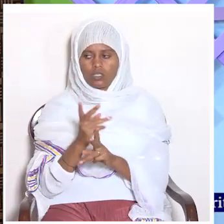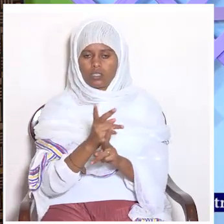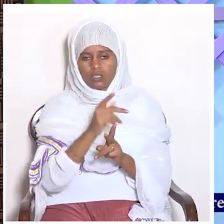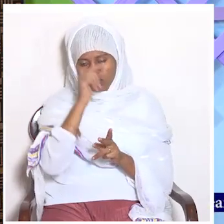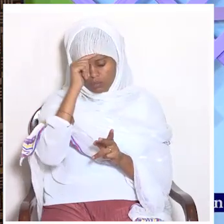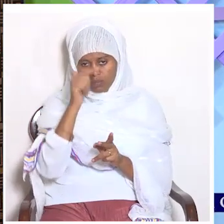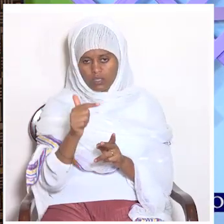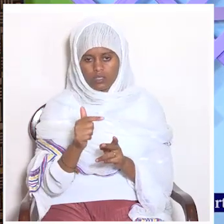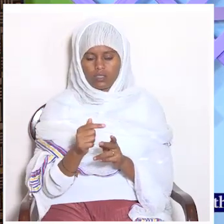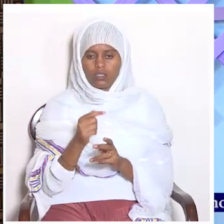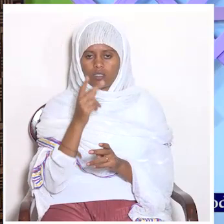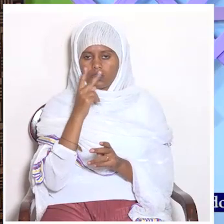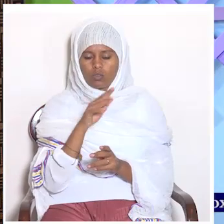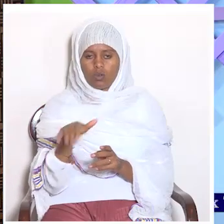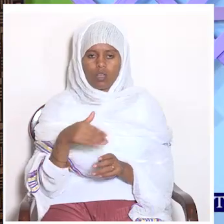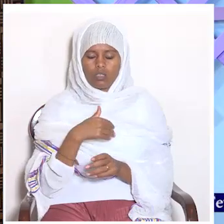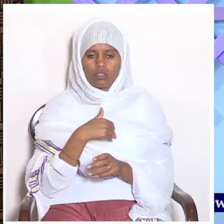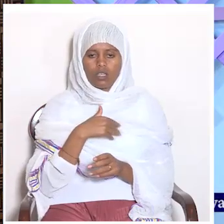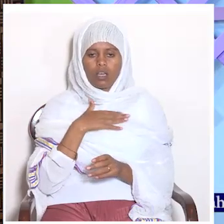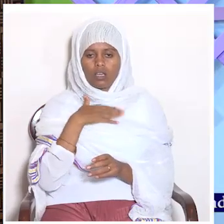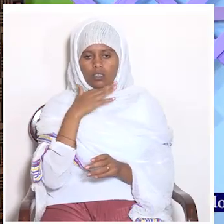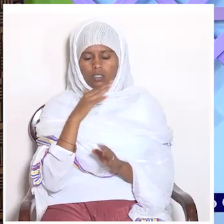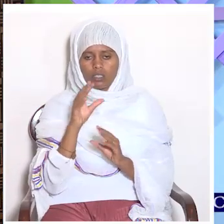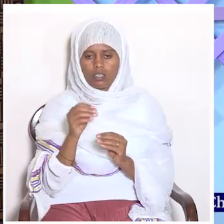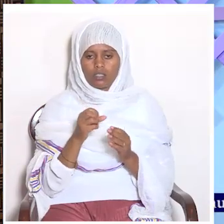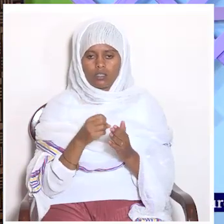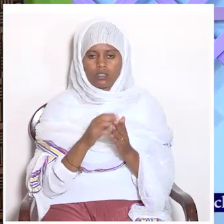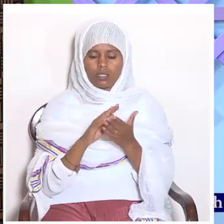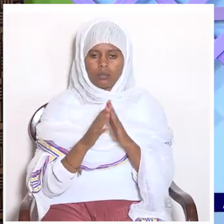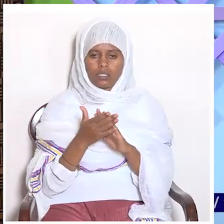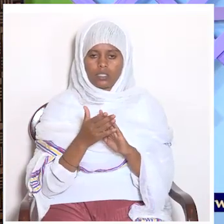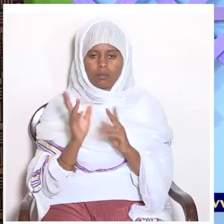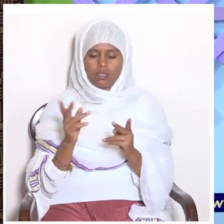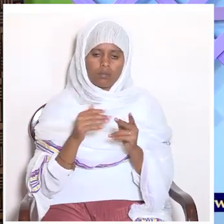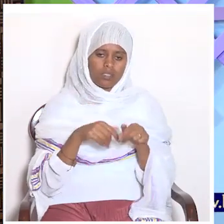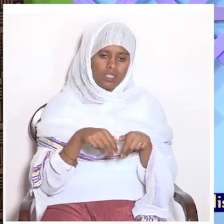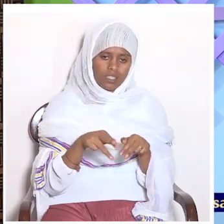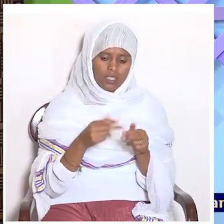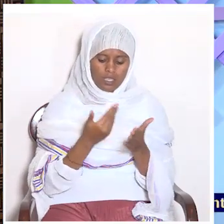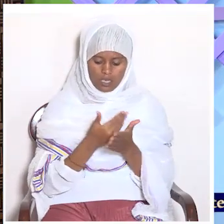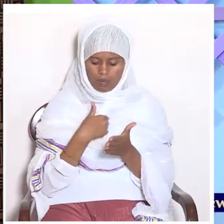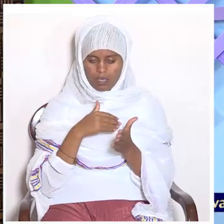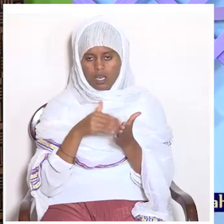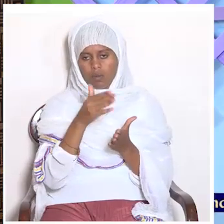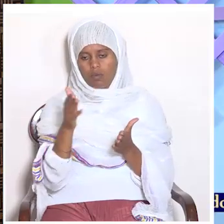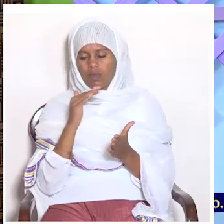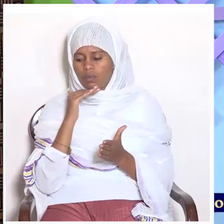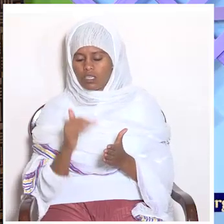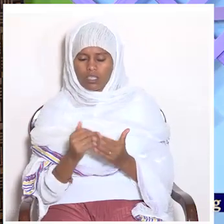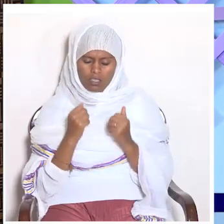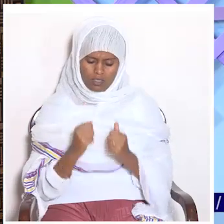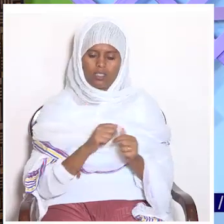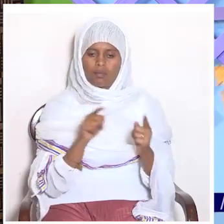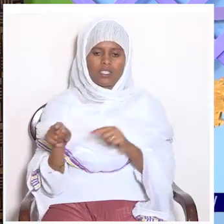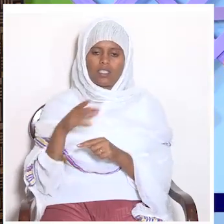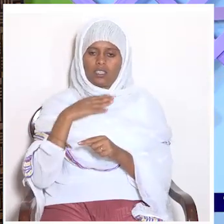ዮሐንስ አሰር ወይካ እምነት እንግተል ንሁላትና አዲና እያ ስለዚ ናቤተ ሰባ ከምዝገረ ካልተገህት ናባይ ናባሃትኩም ናብ ደቃ